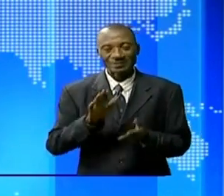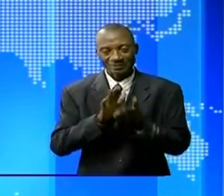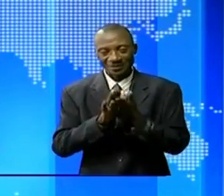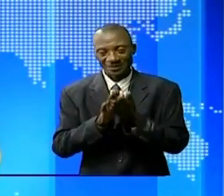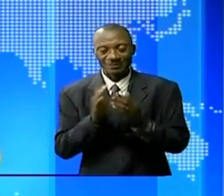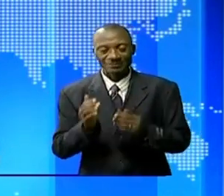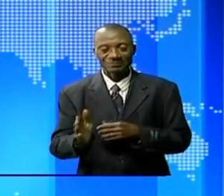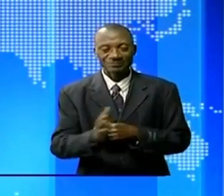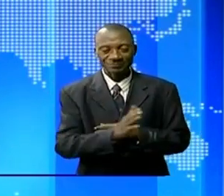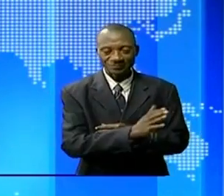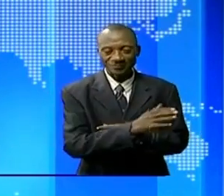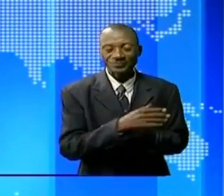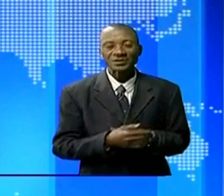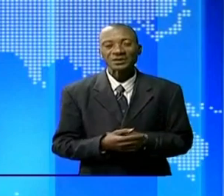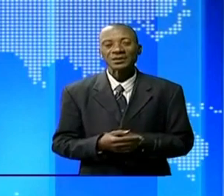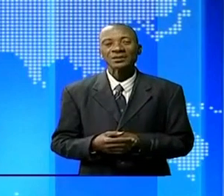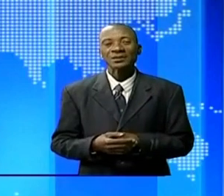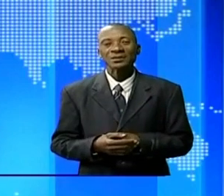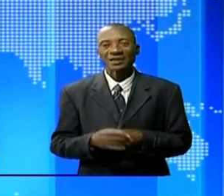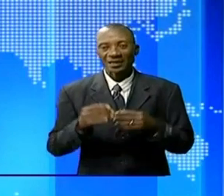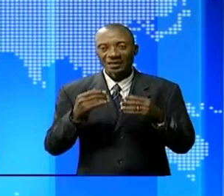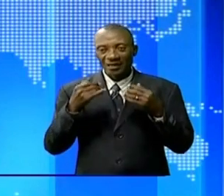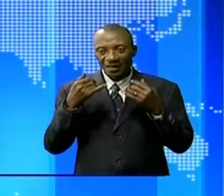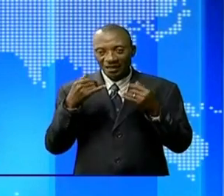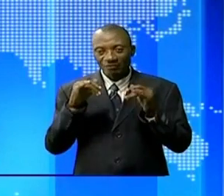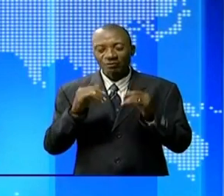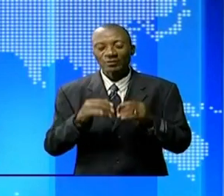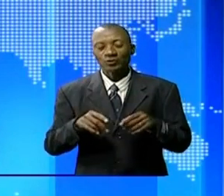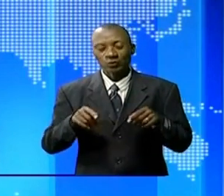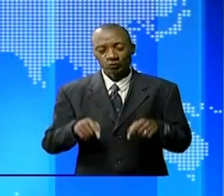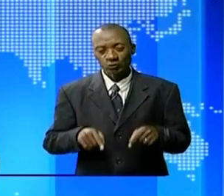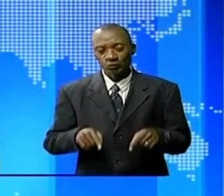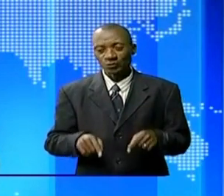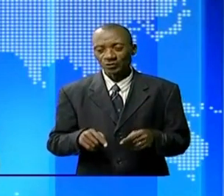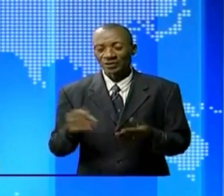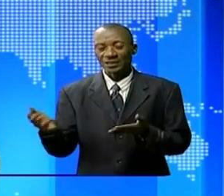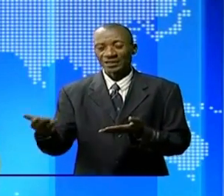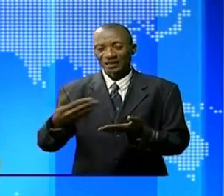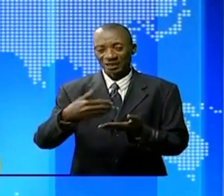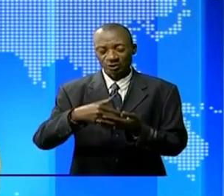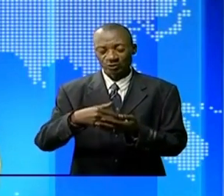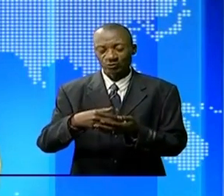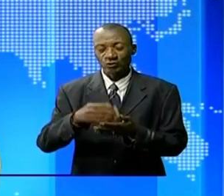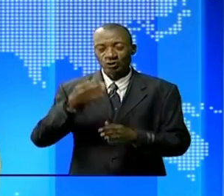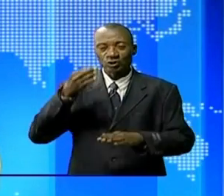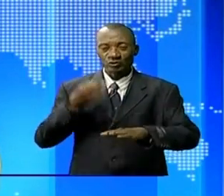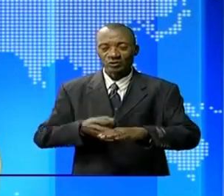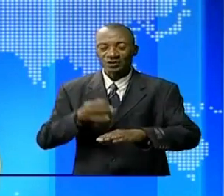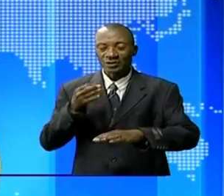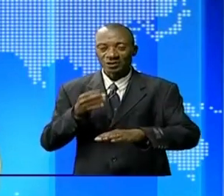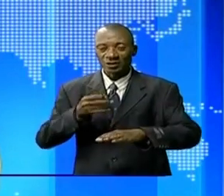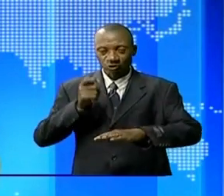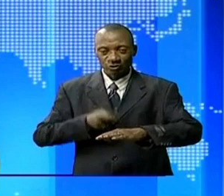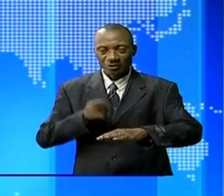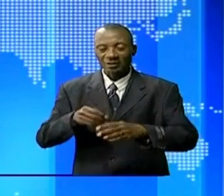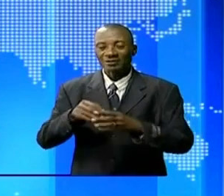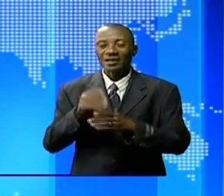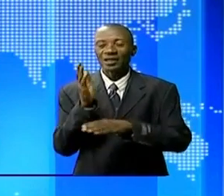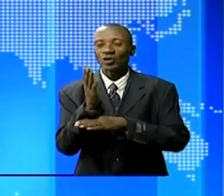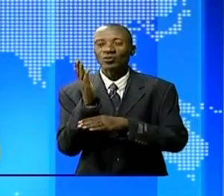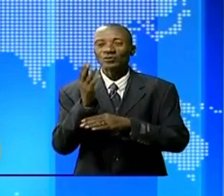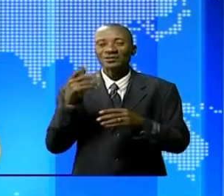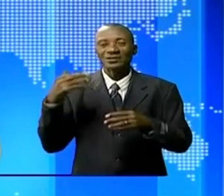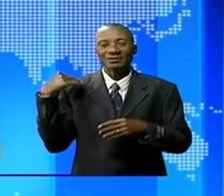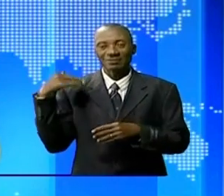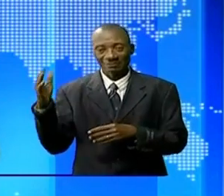c'est aujourd'hui qu'il ya eu rentrée judiciaire au conseil d'état le président de la république a marqué par sa présence à